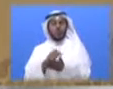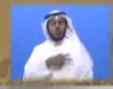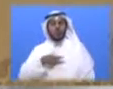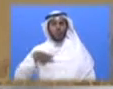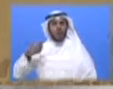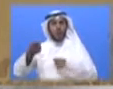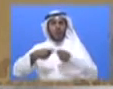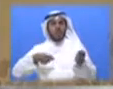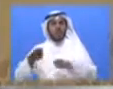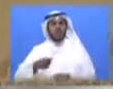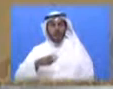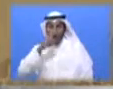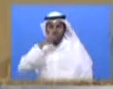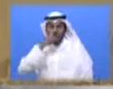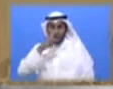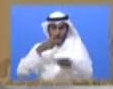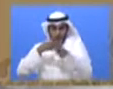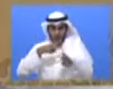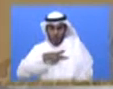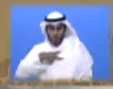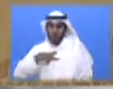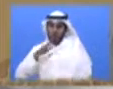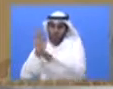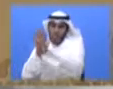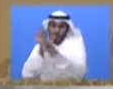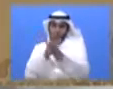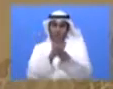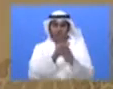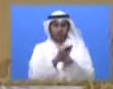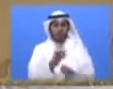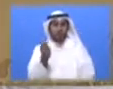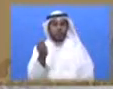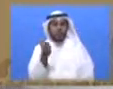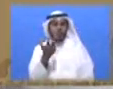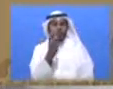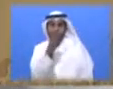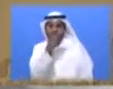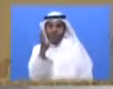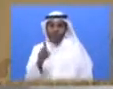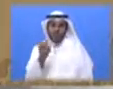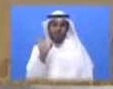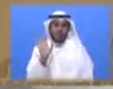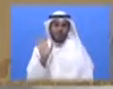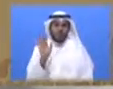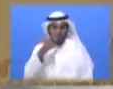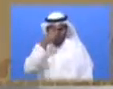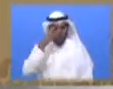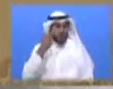توزيع هاي 30,000 وإيصالها إلى الإخوة المستحقين في هذا المجال.